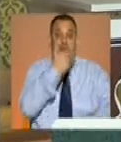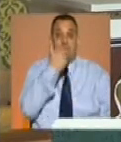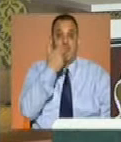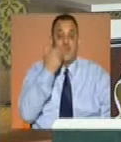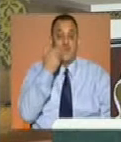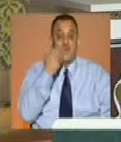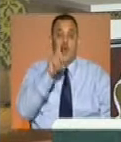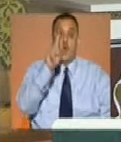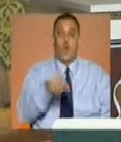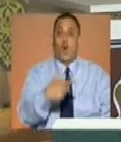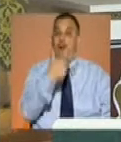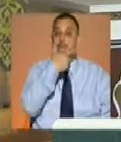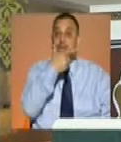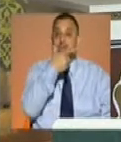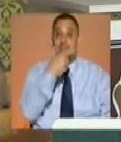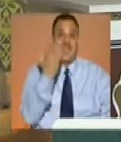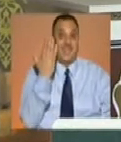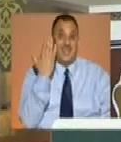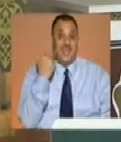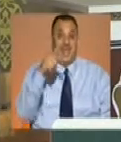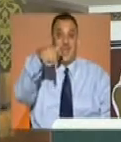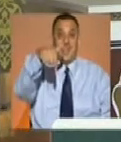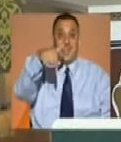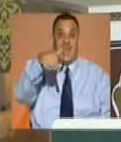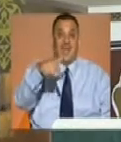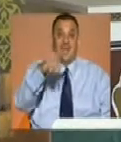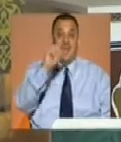ايام الدين يا شيخ. صمت يوم الدين. نعم